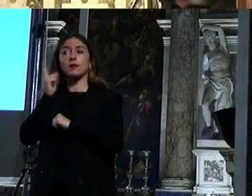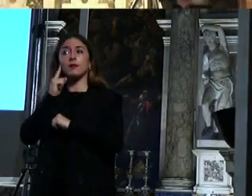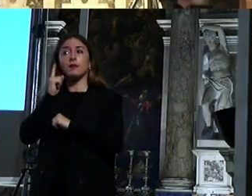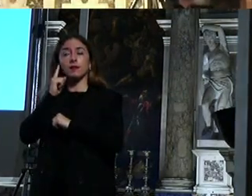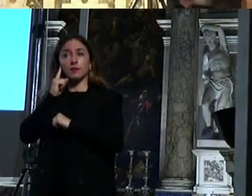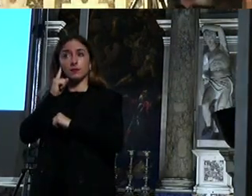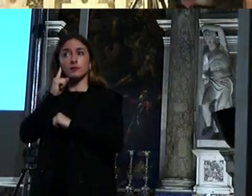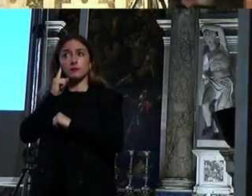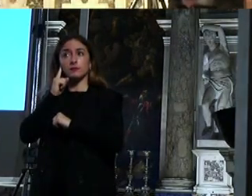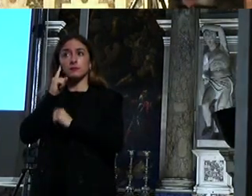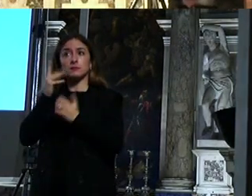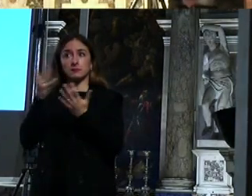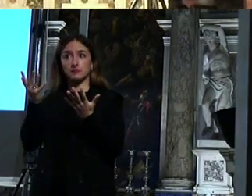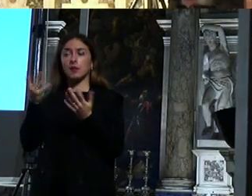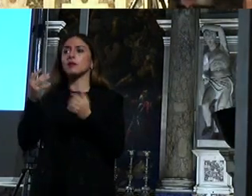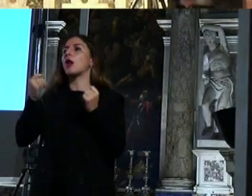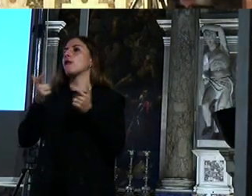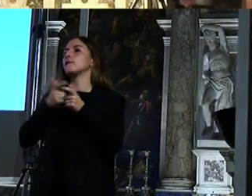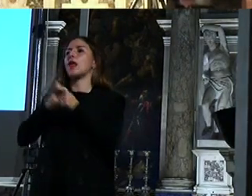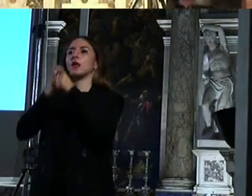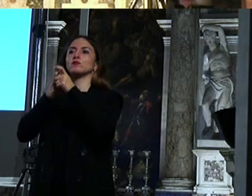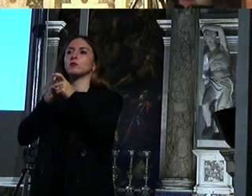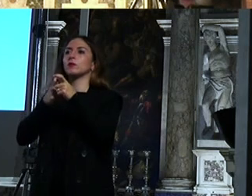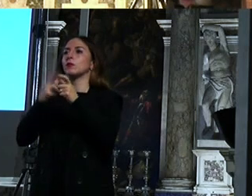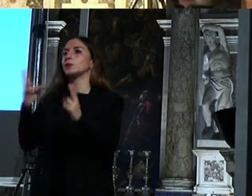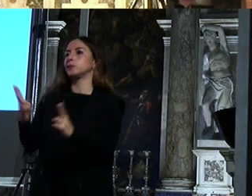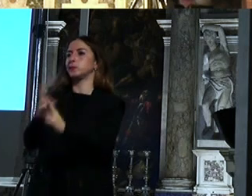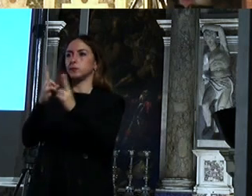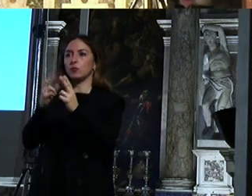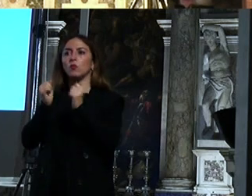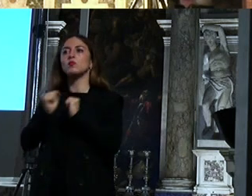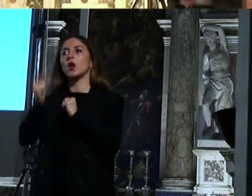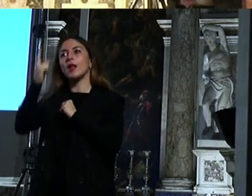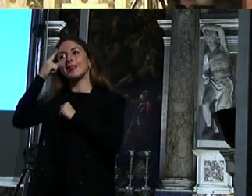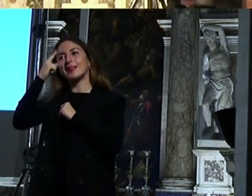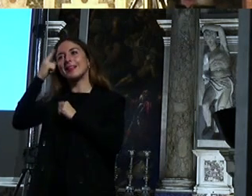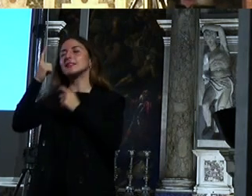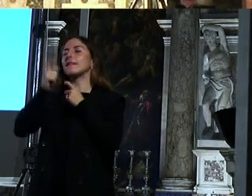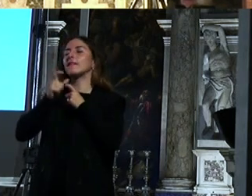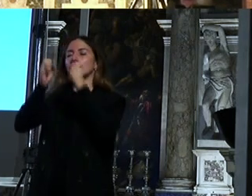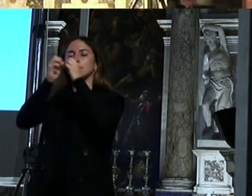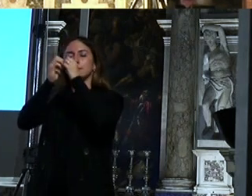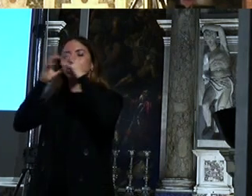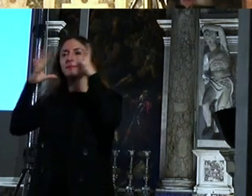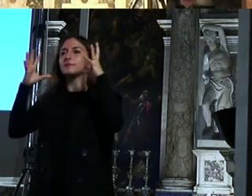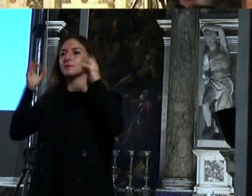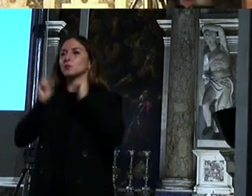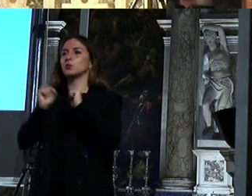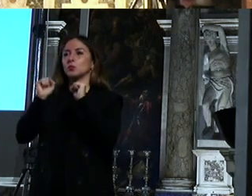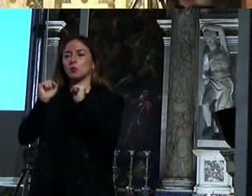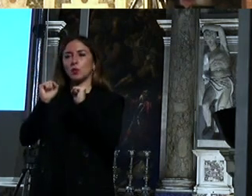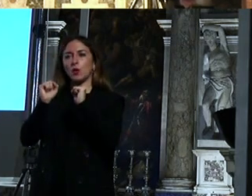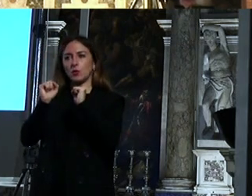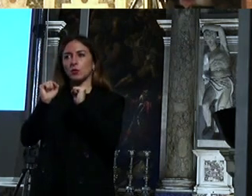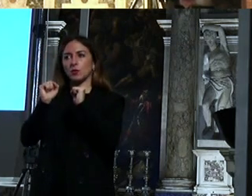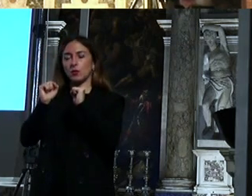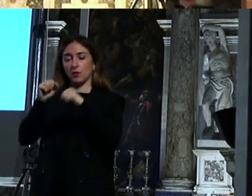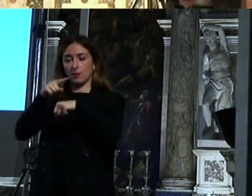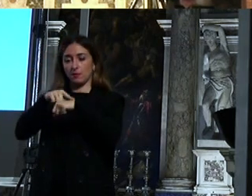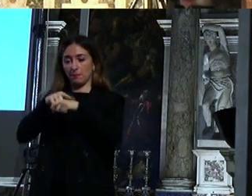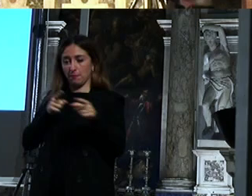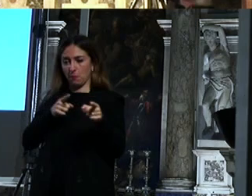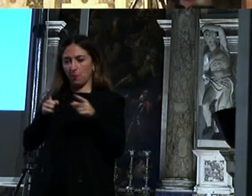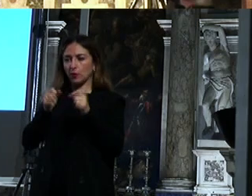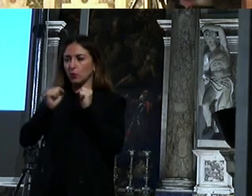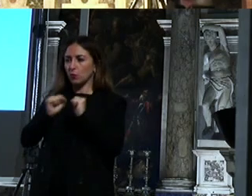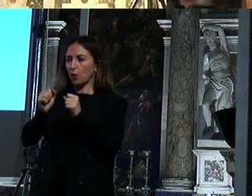direttamente. Allora, non potendo viaggiare, possiamo viaggiare con la nostra testa, possiamo sfruttare questo tempo per